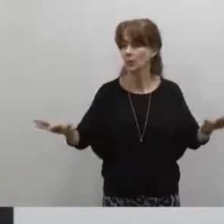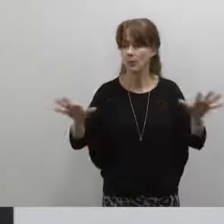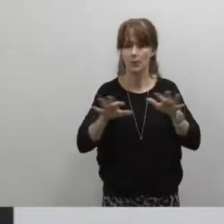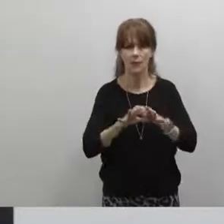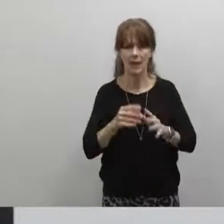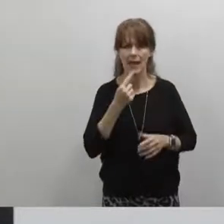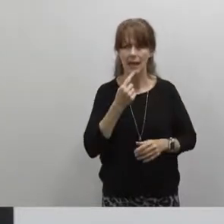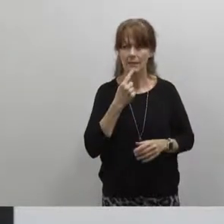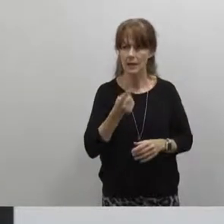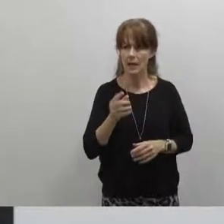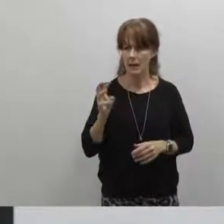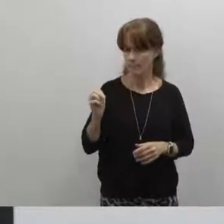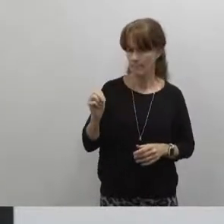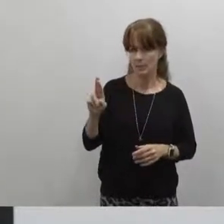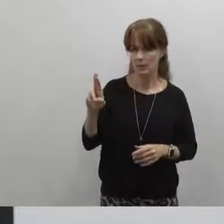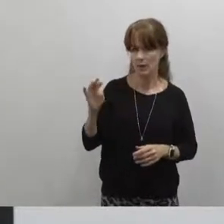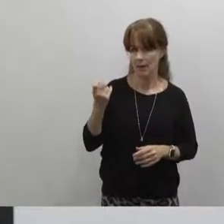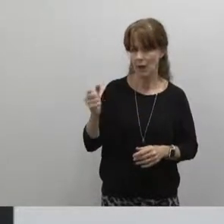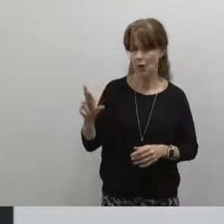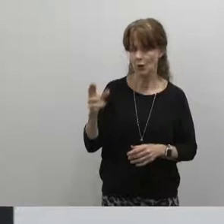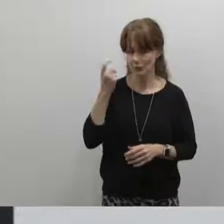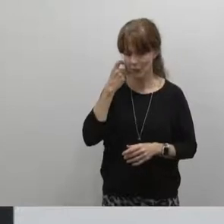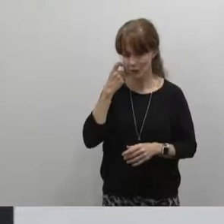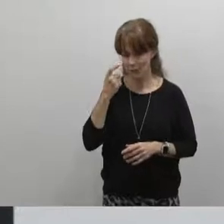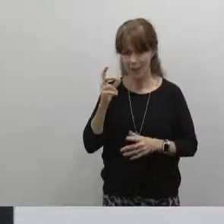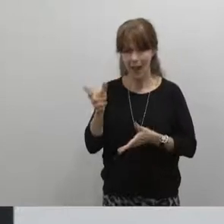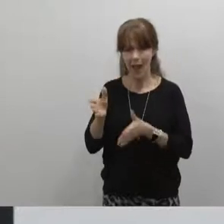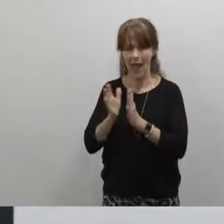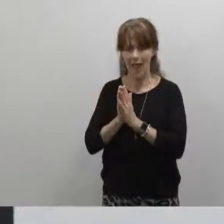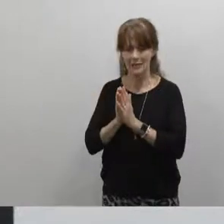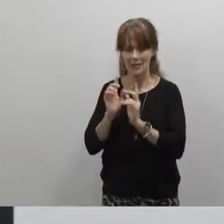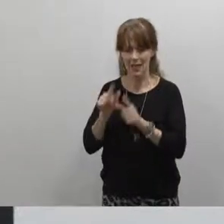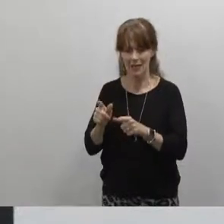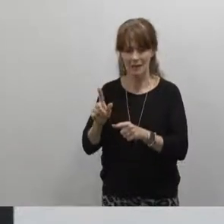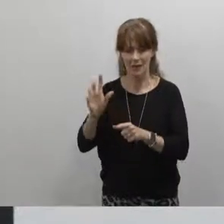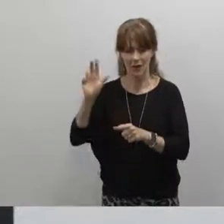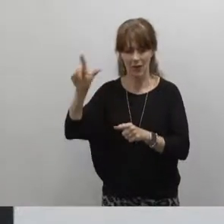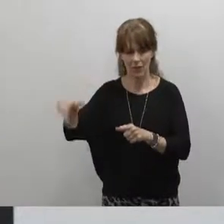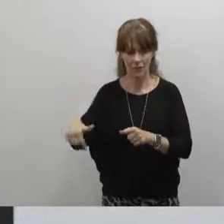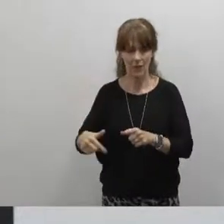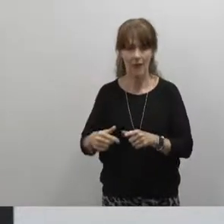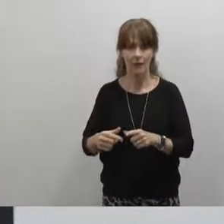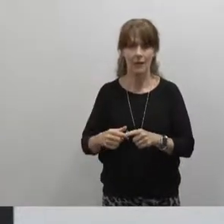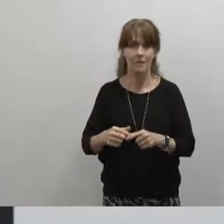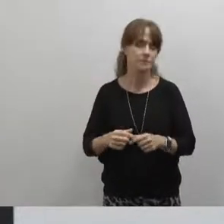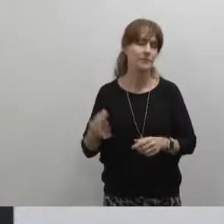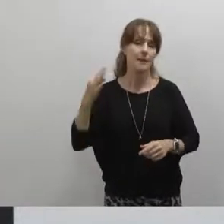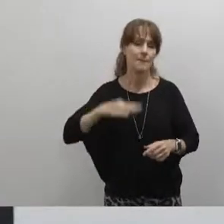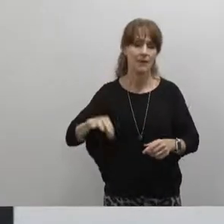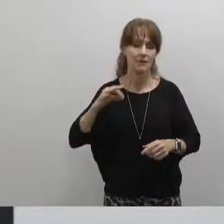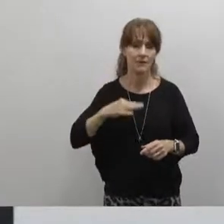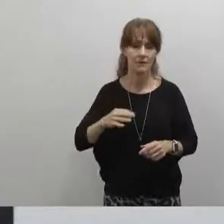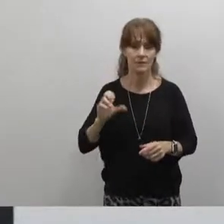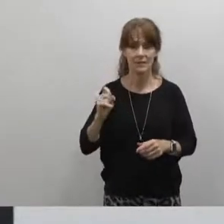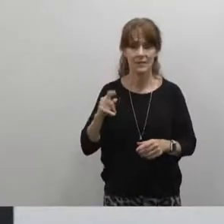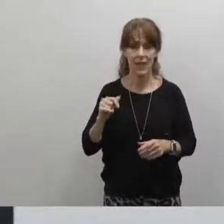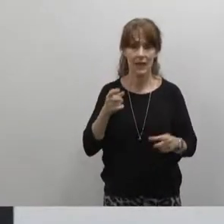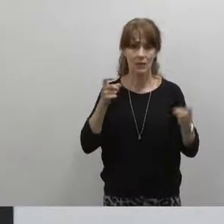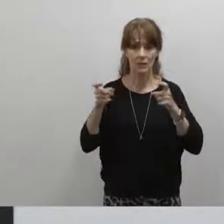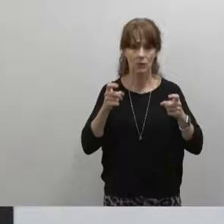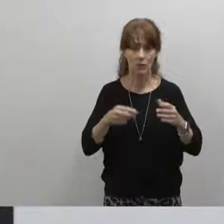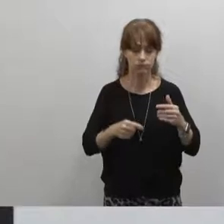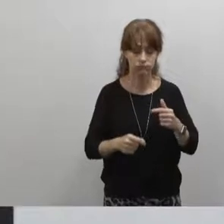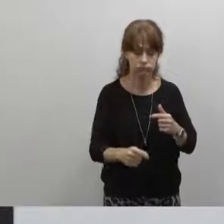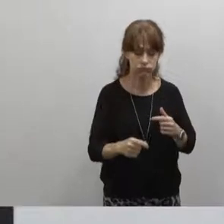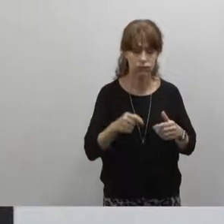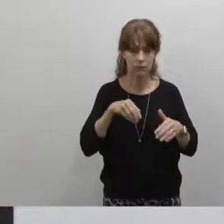đây áp ra còn sao nè Miller nước bàn xua sở lúc nhóm còn ông bị cả còn